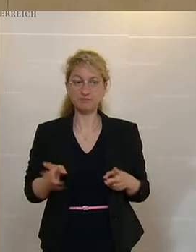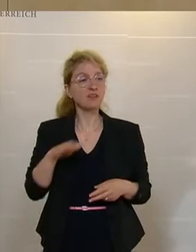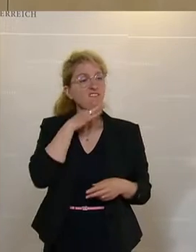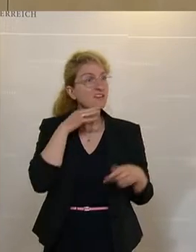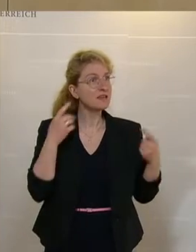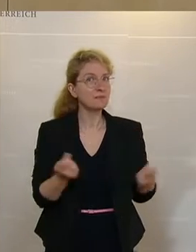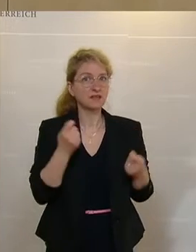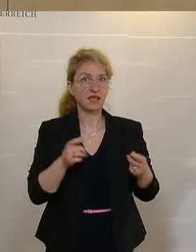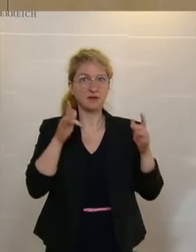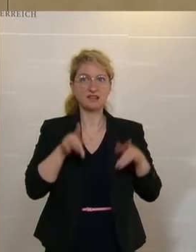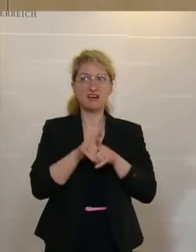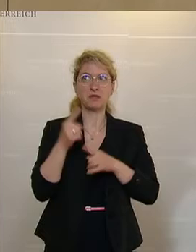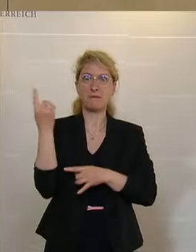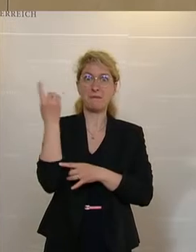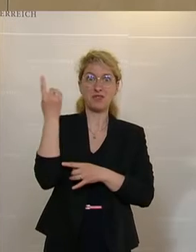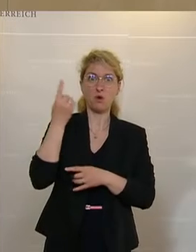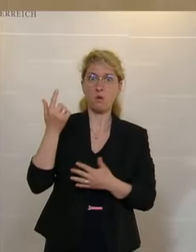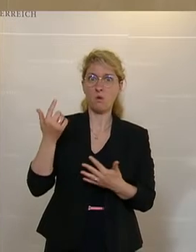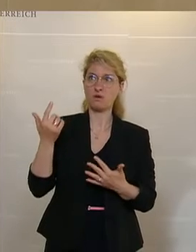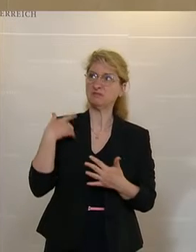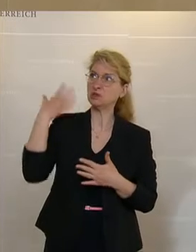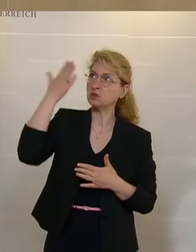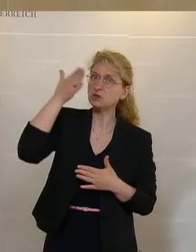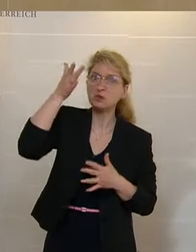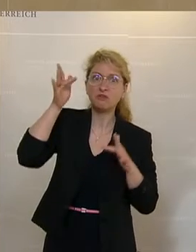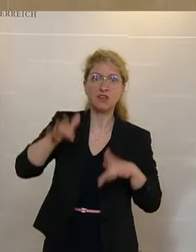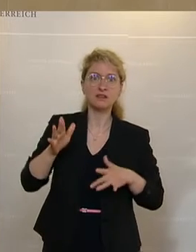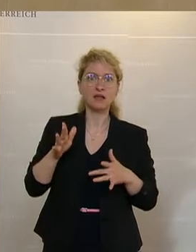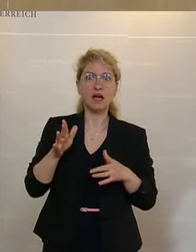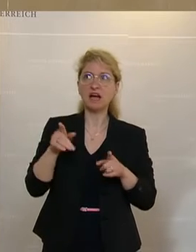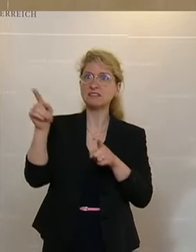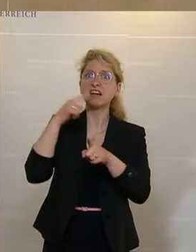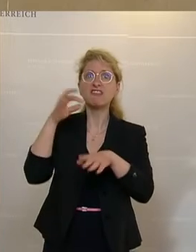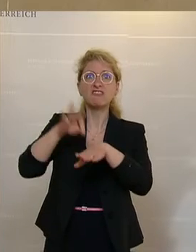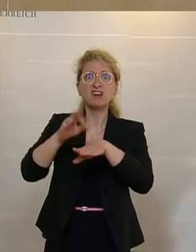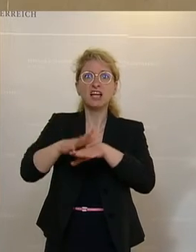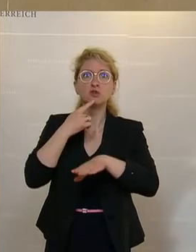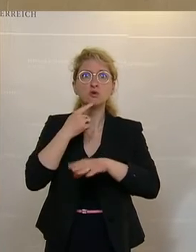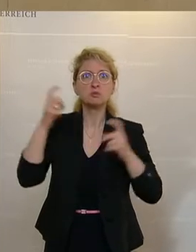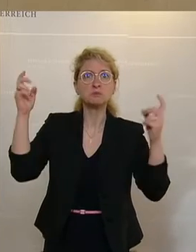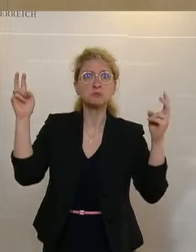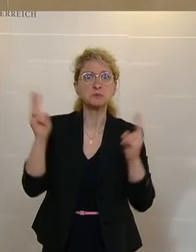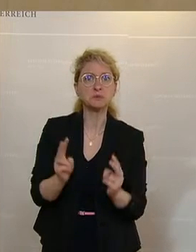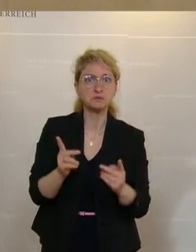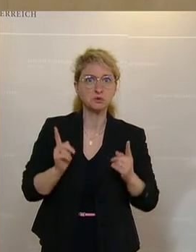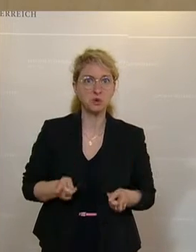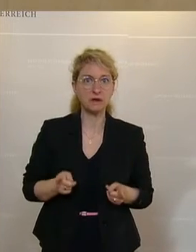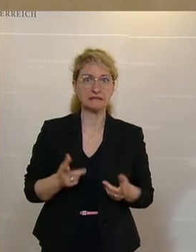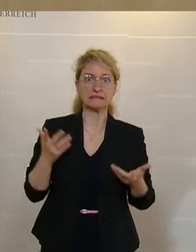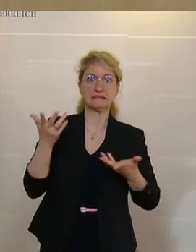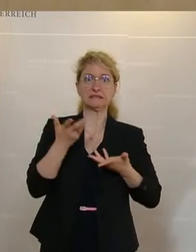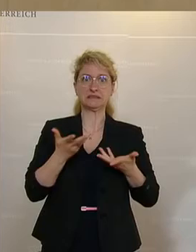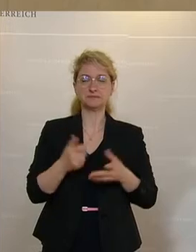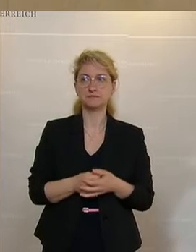Betriebe eine Bedrohung zu sein, wenn zukünftig von einem reduzierten Fleischkonsum gesprochen wird. Und es scheint für